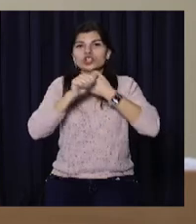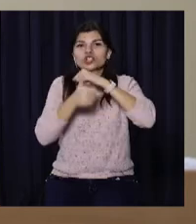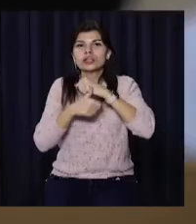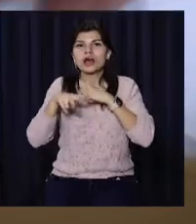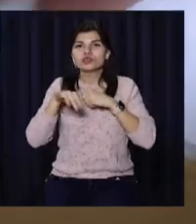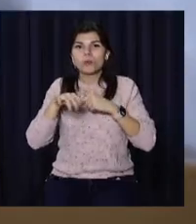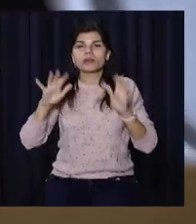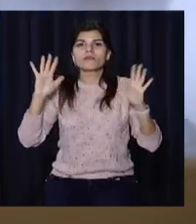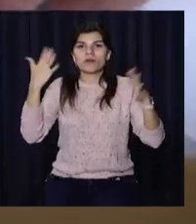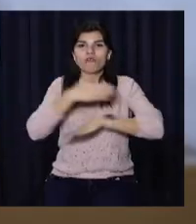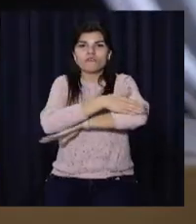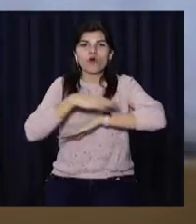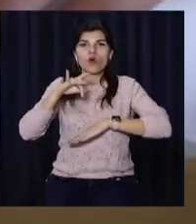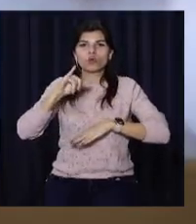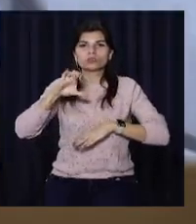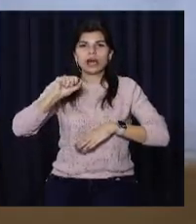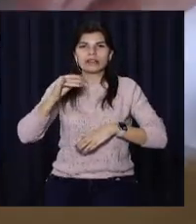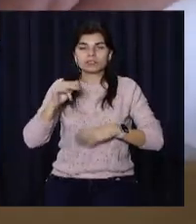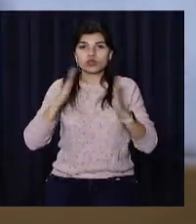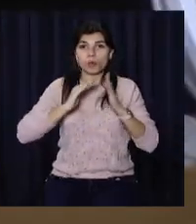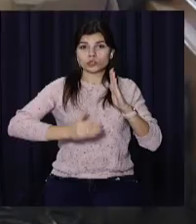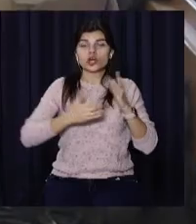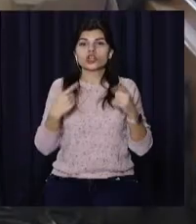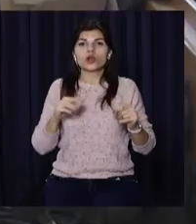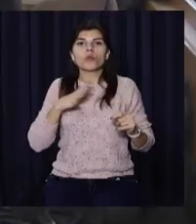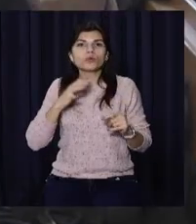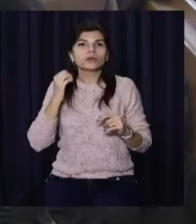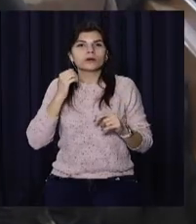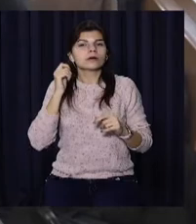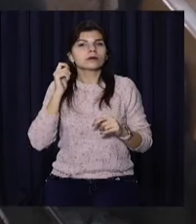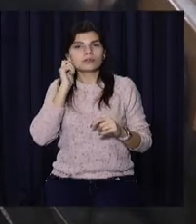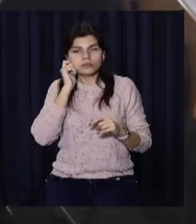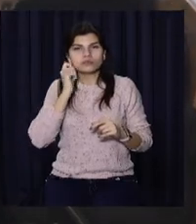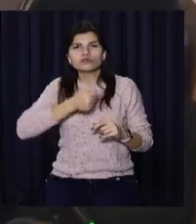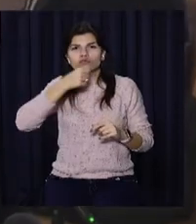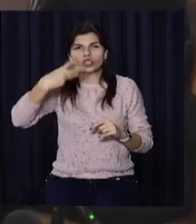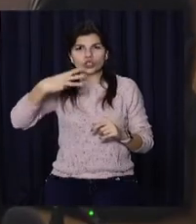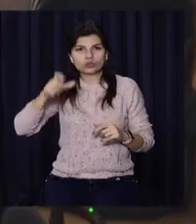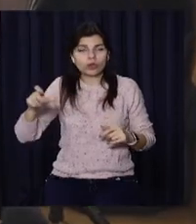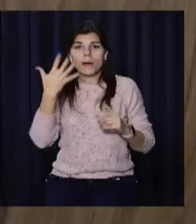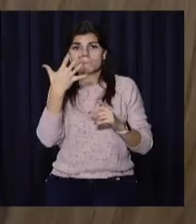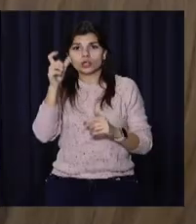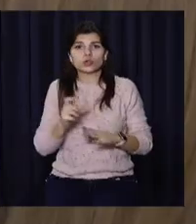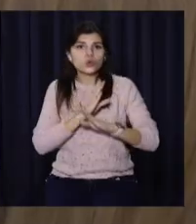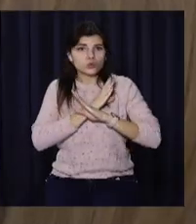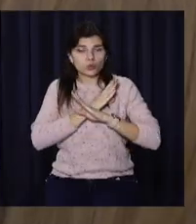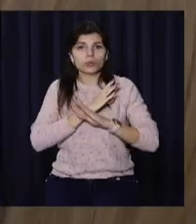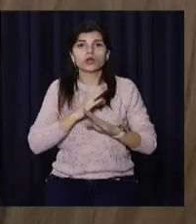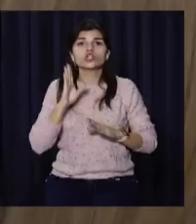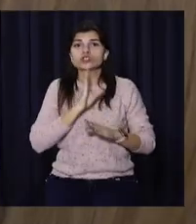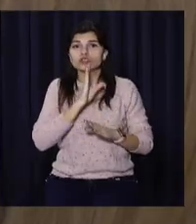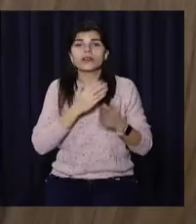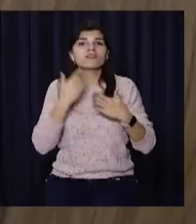Дніпрі на вулиці Русанівській у приватному будинку, де доживало віку 30 літніх людей, загинуло 5 постояльців. Жінки